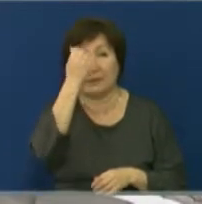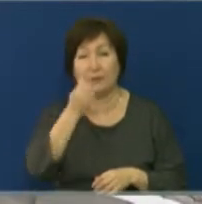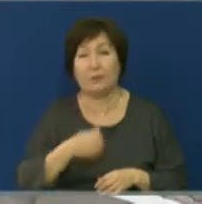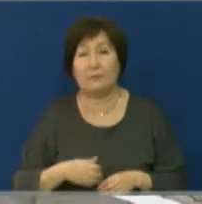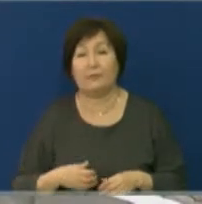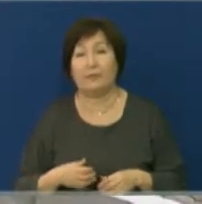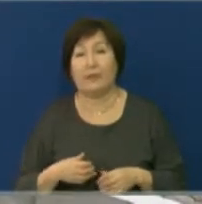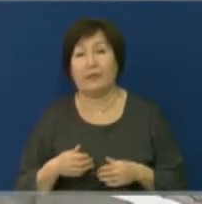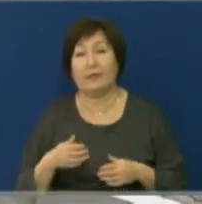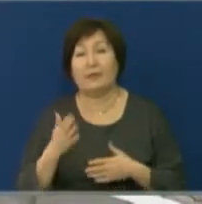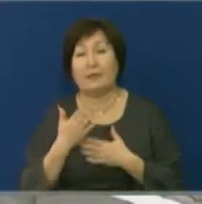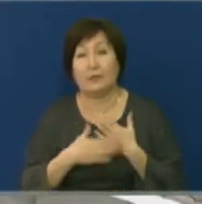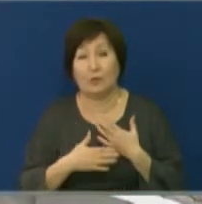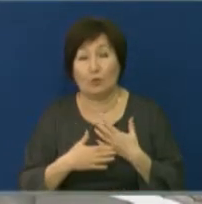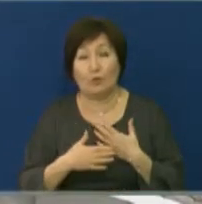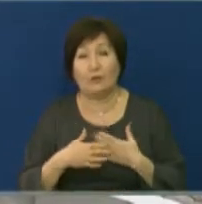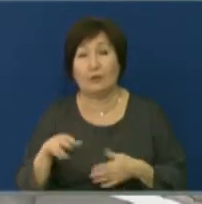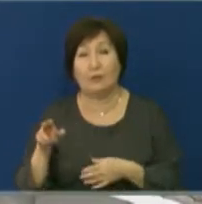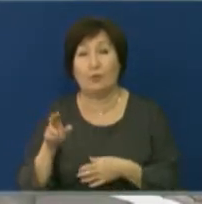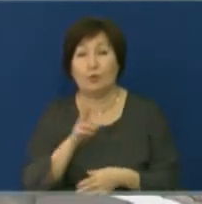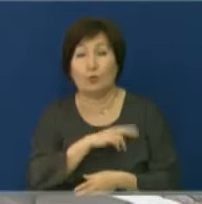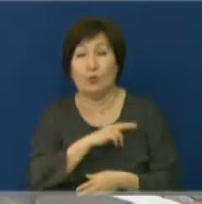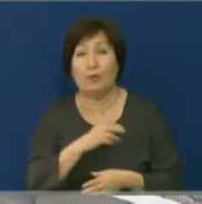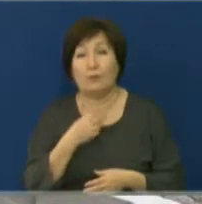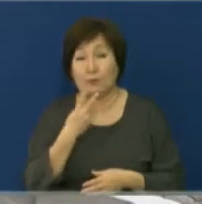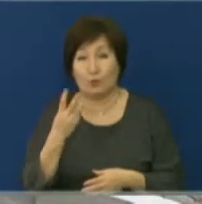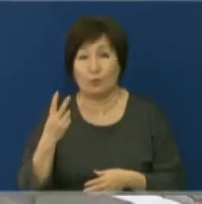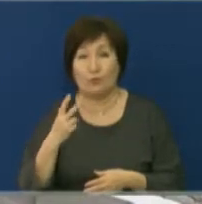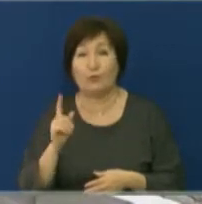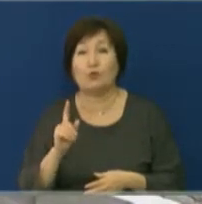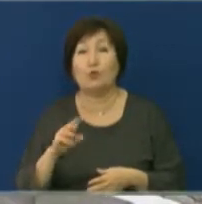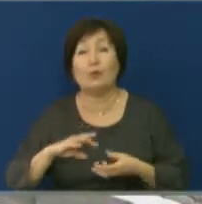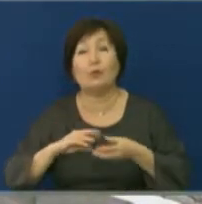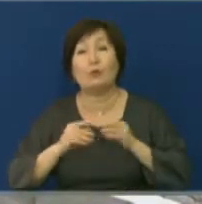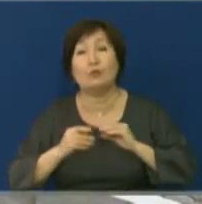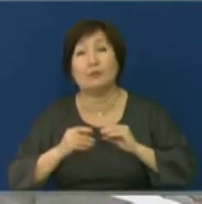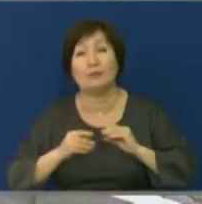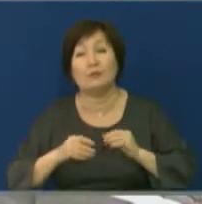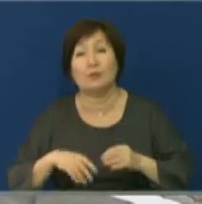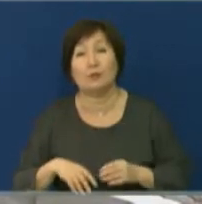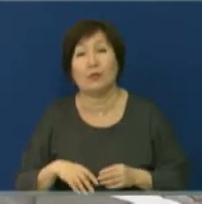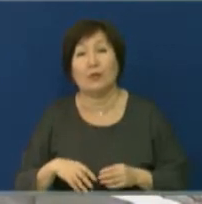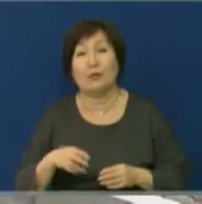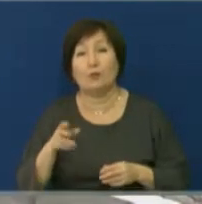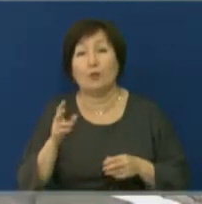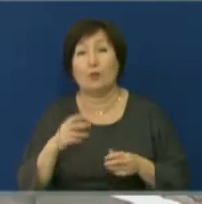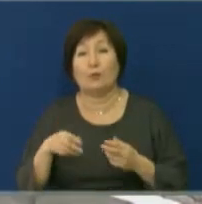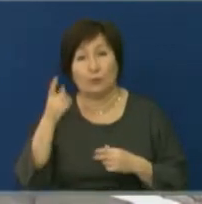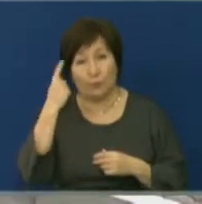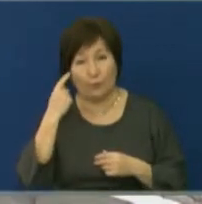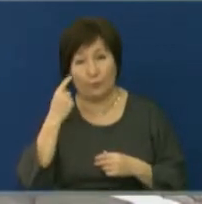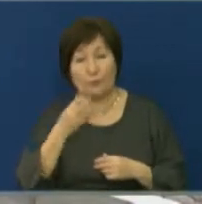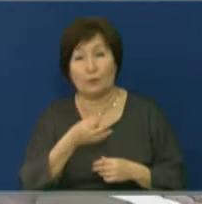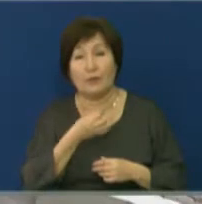говорить. Когда они закончат, мы сможем увидеть, что получилось. Главное, чтобы закончили до выпадения снега. Здесь будут играть